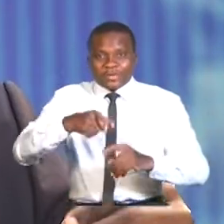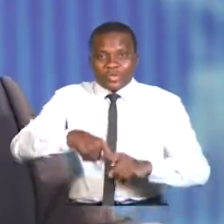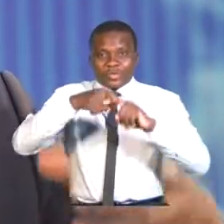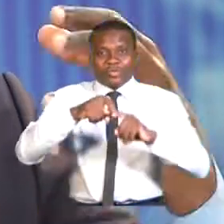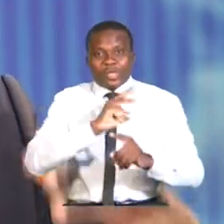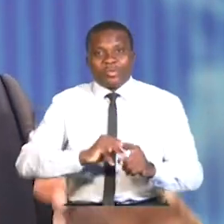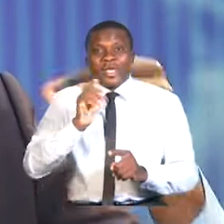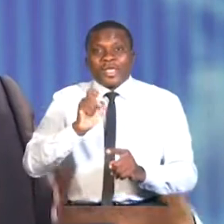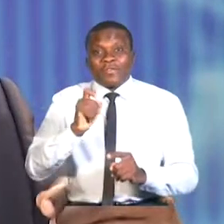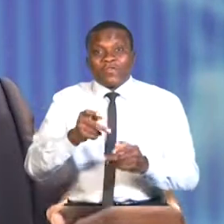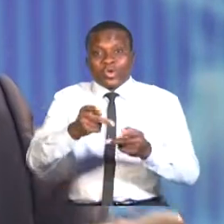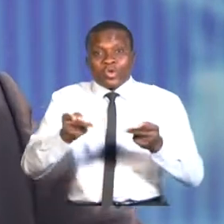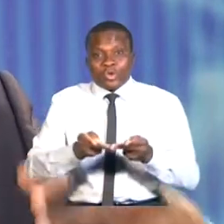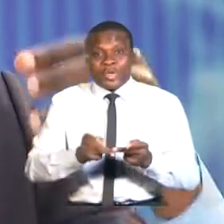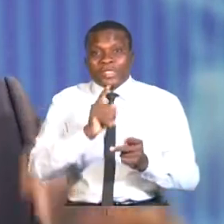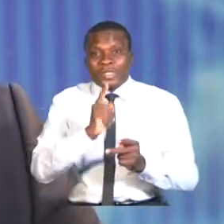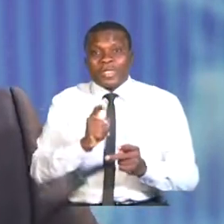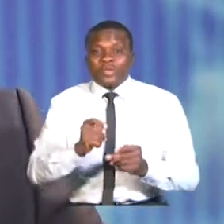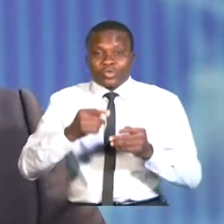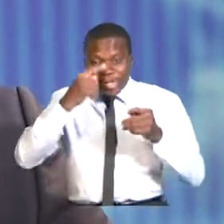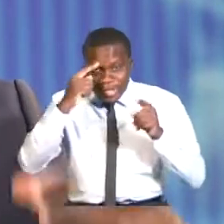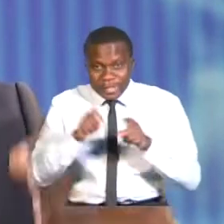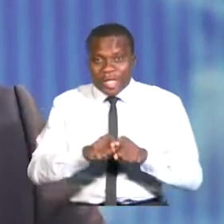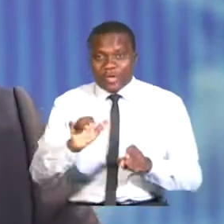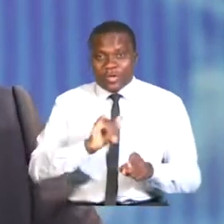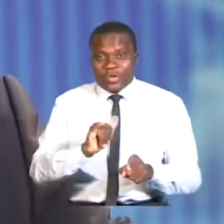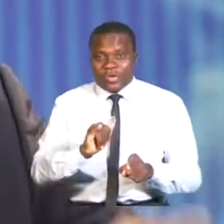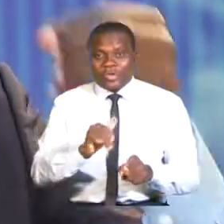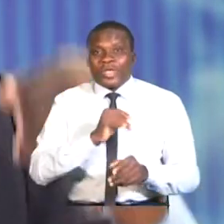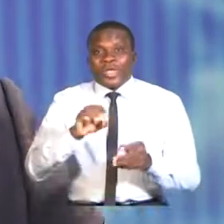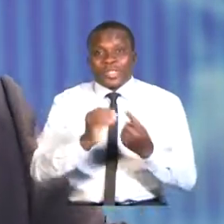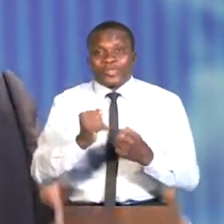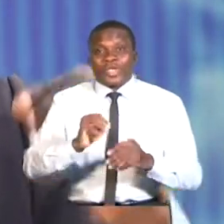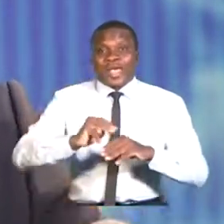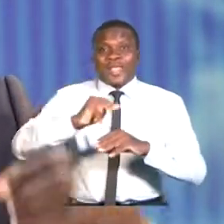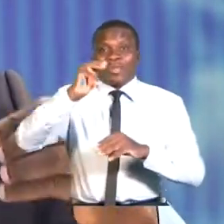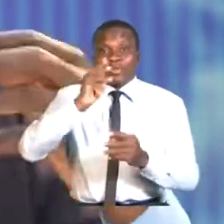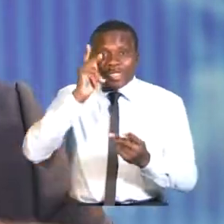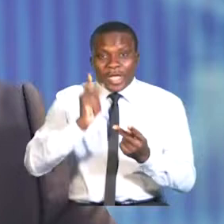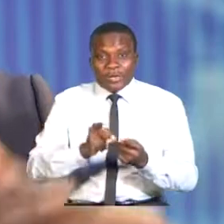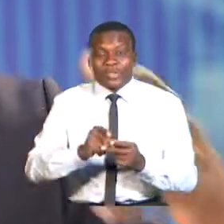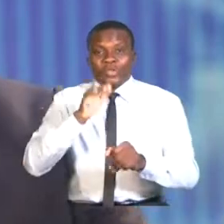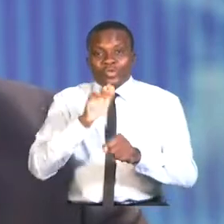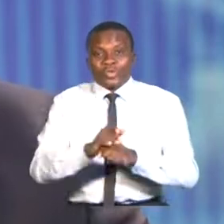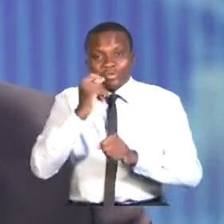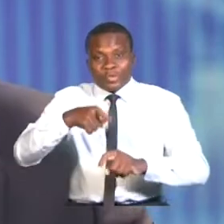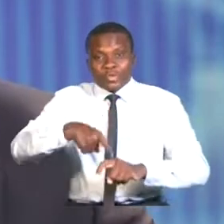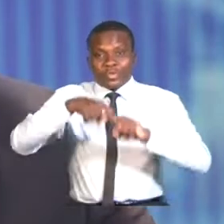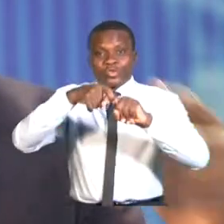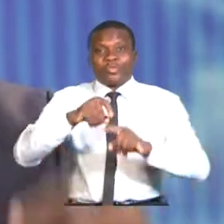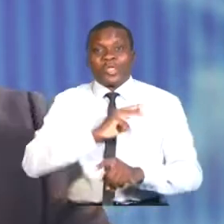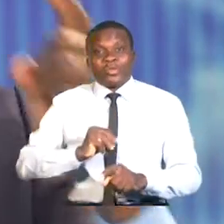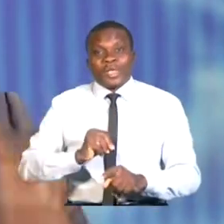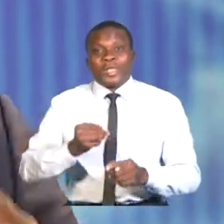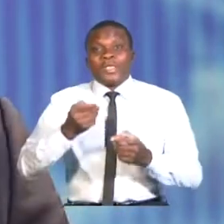maire il faut que le parti soit consentant et dans ce cas la majorité absolue suifit pour der le maire